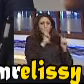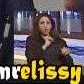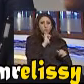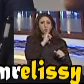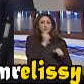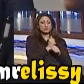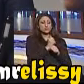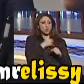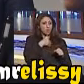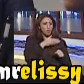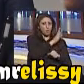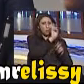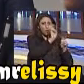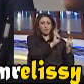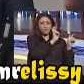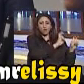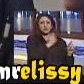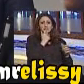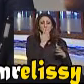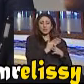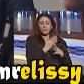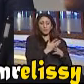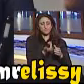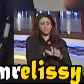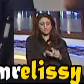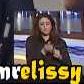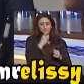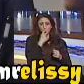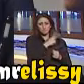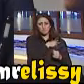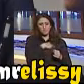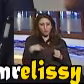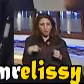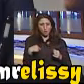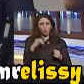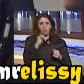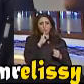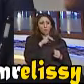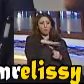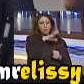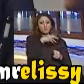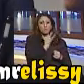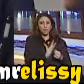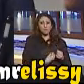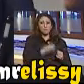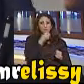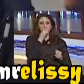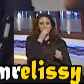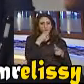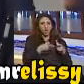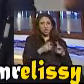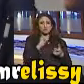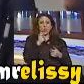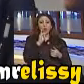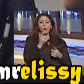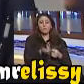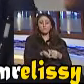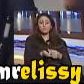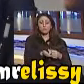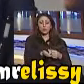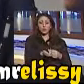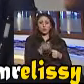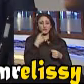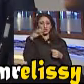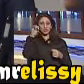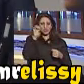مصالحها واللي مش طالبة من ربنا والحكومة غير الستر والأمان واللقمة الحلال. النهاردة